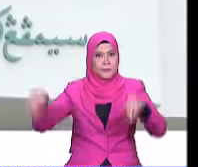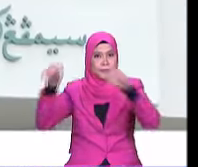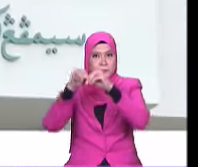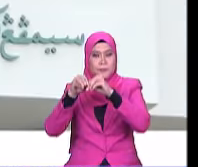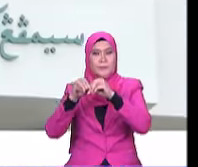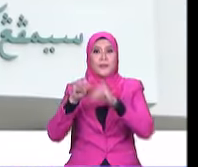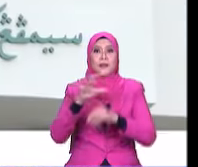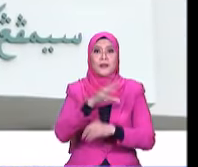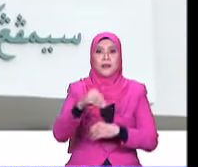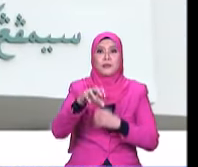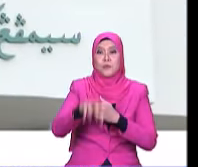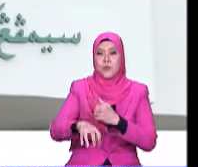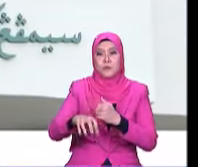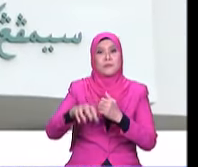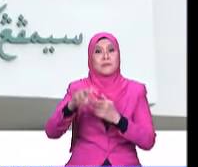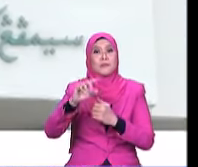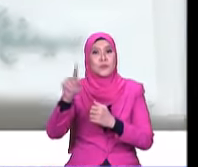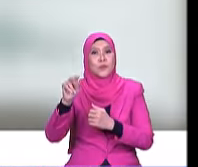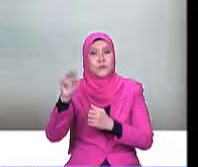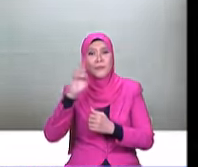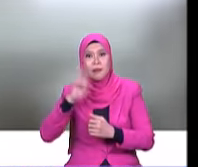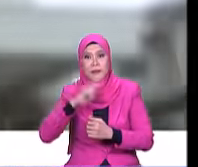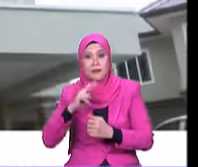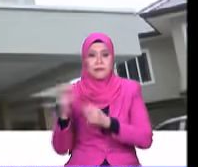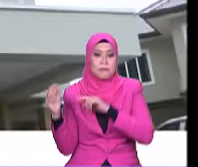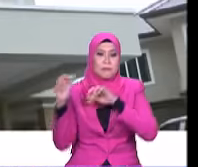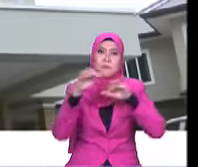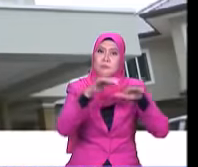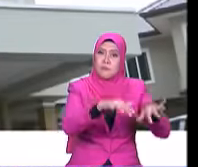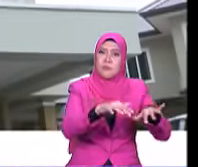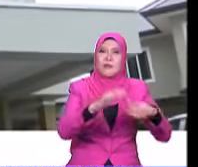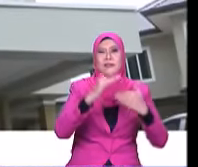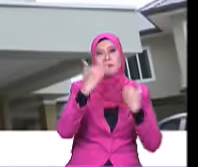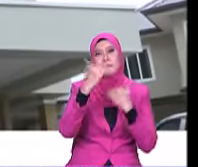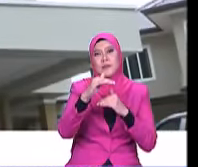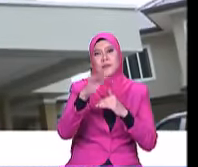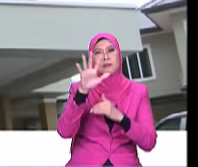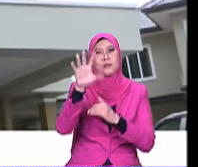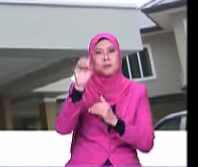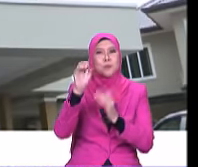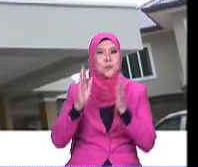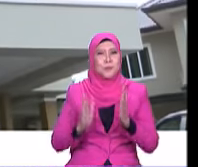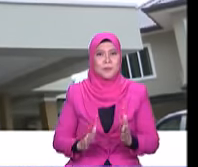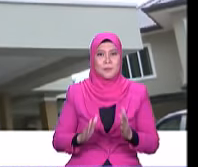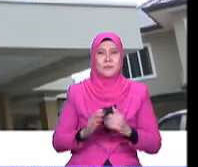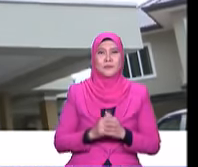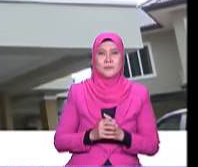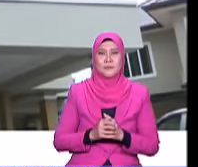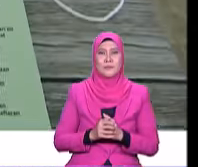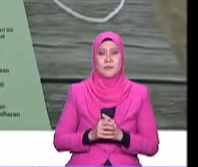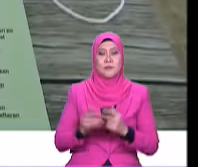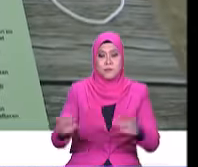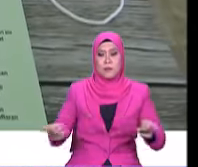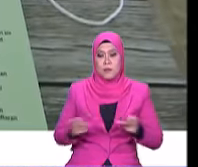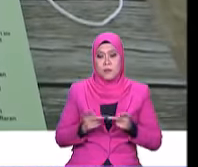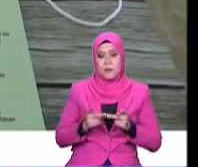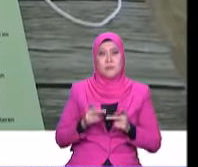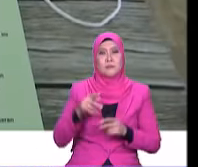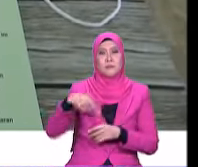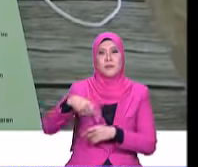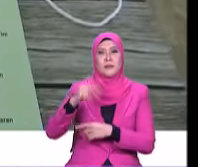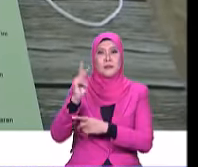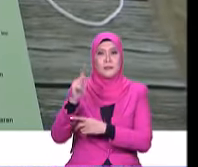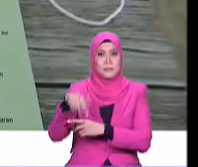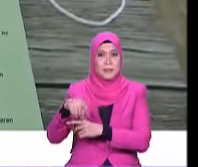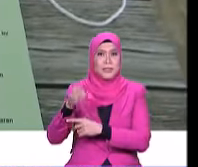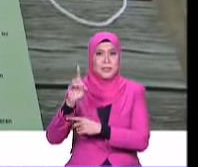Bagi mukim zon merah pula, kehadiran jemaah hendaklah tidak melebihi 50 orang. Sementara bagi kawasan Perintah Kawalan